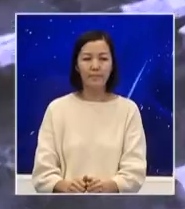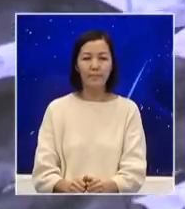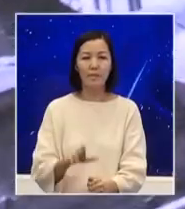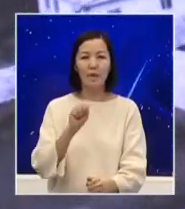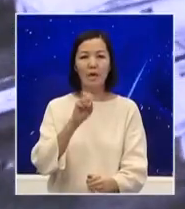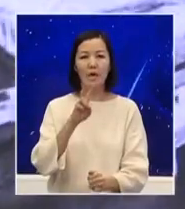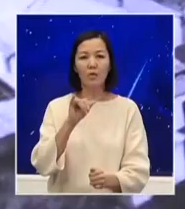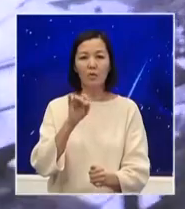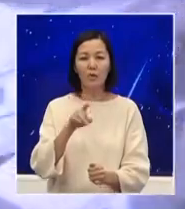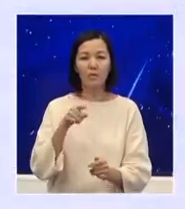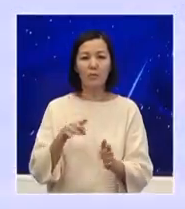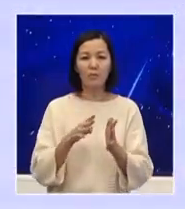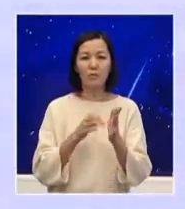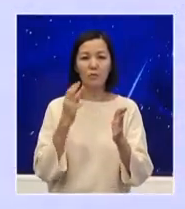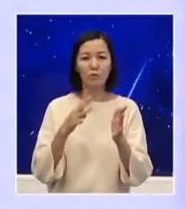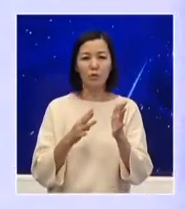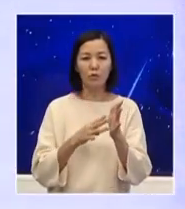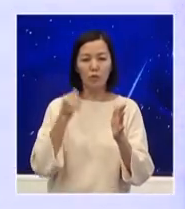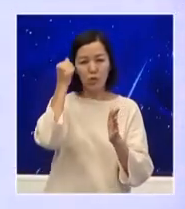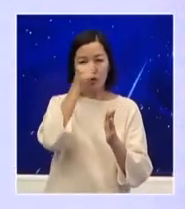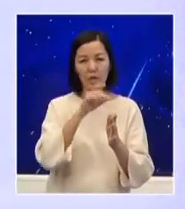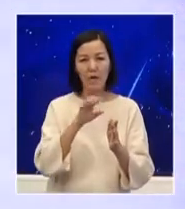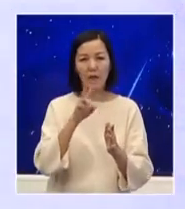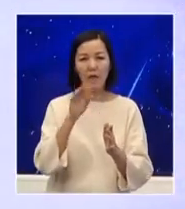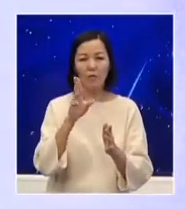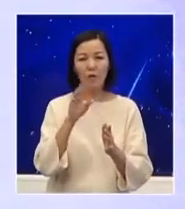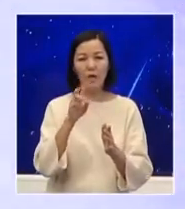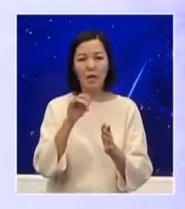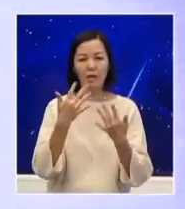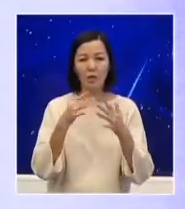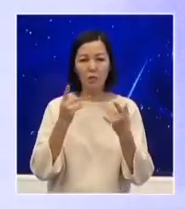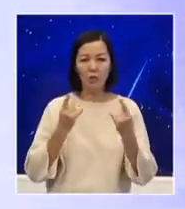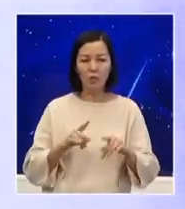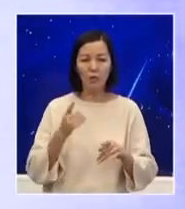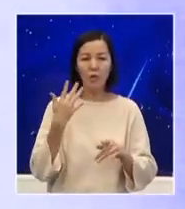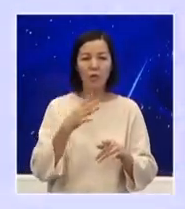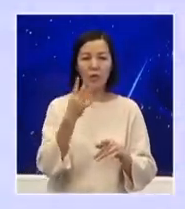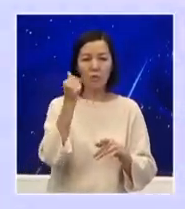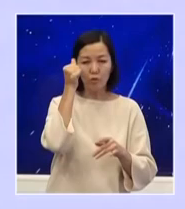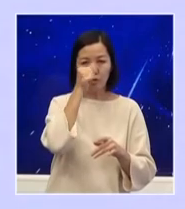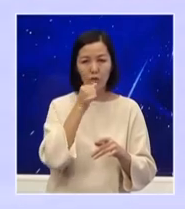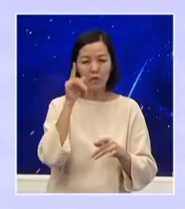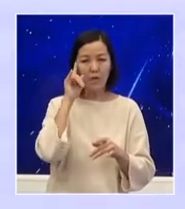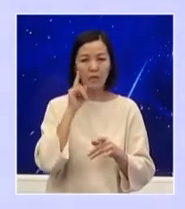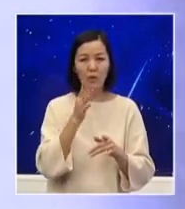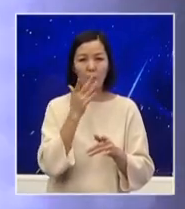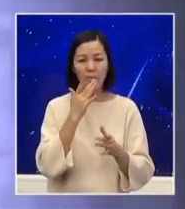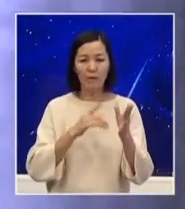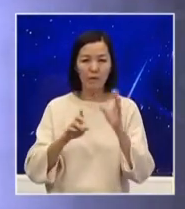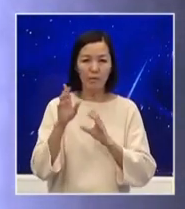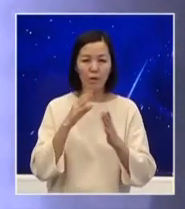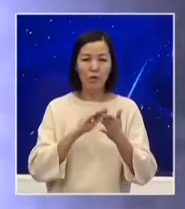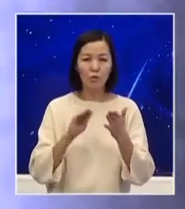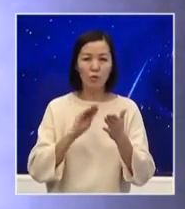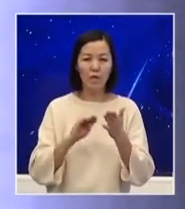Әнуар Тұрлыбекұлы 1930 жылы Алакөл ауданы Қарлығаш ауылында туған. 1954 жылы Қазақ мемлекеттік университетінің